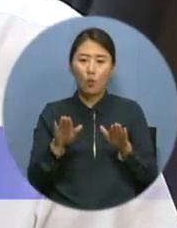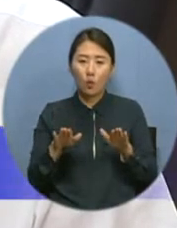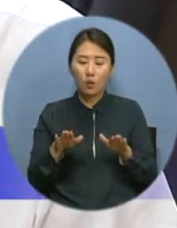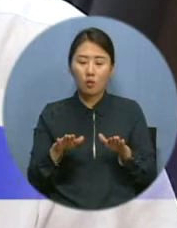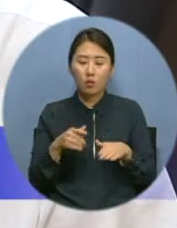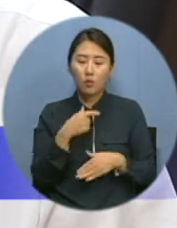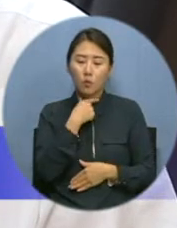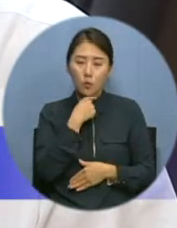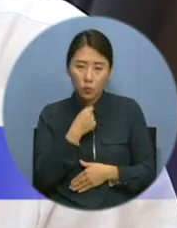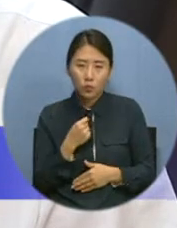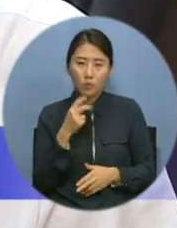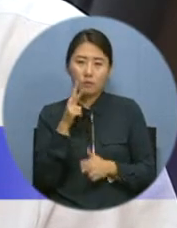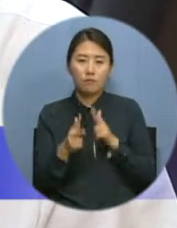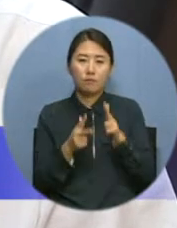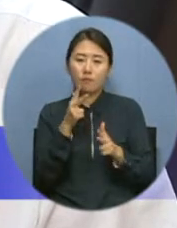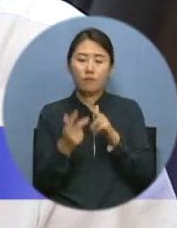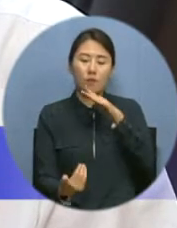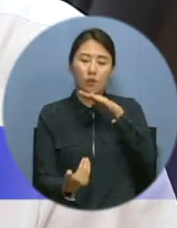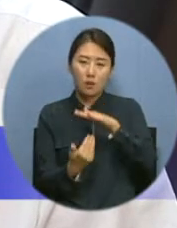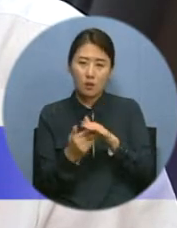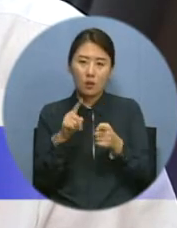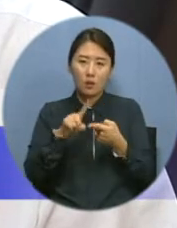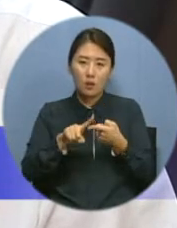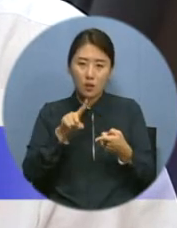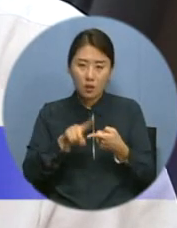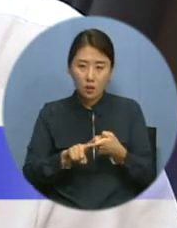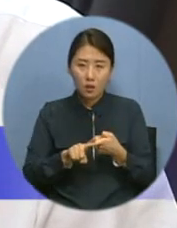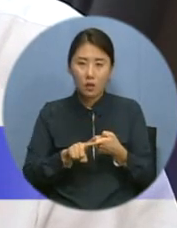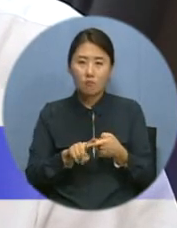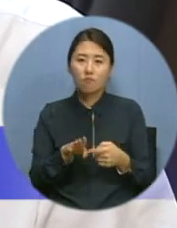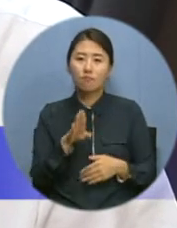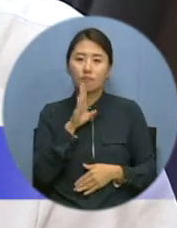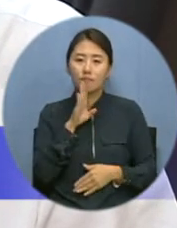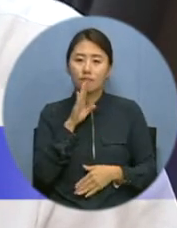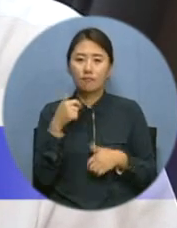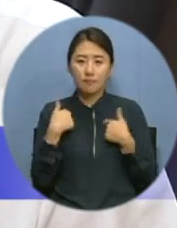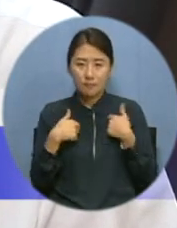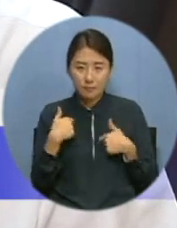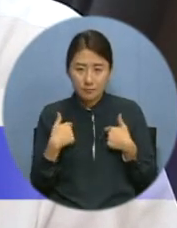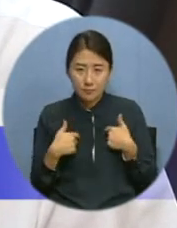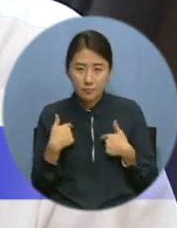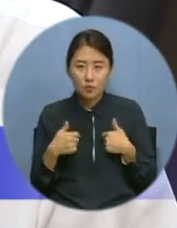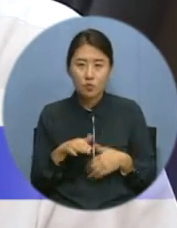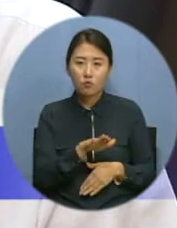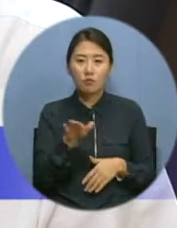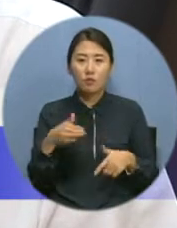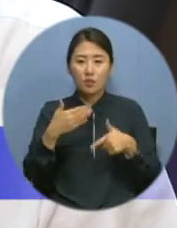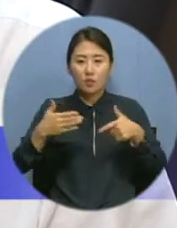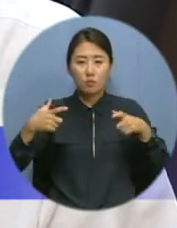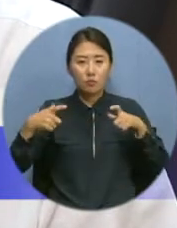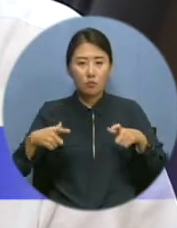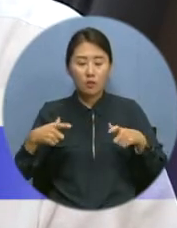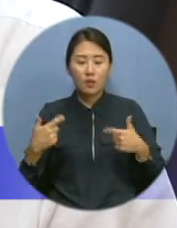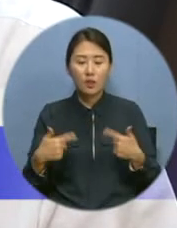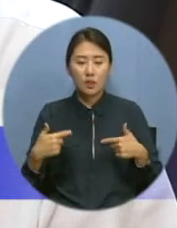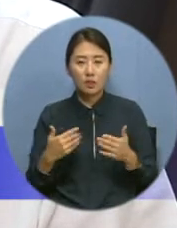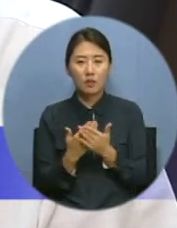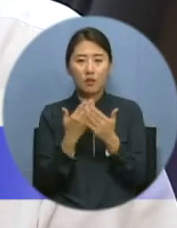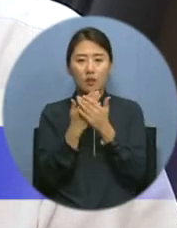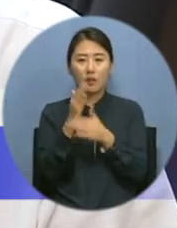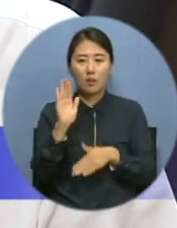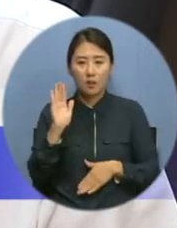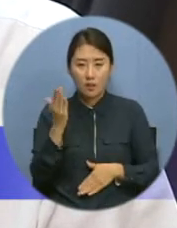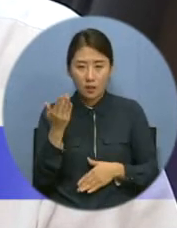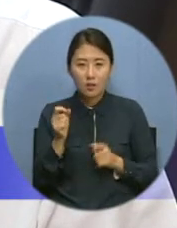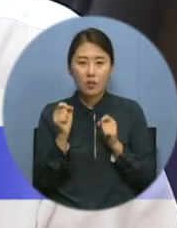오랫동안의 그 숙원 사업이 이루어진 거에 대해서 정말 기쁘고요. 우리 금천구가 날로 발전되는